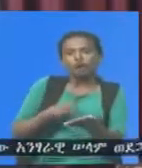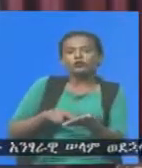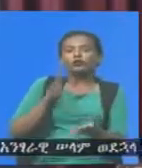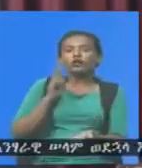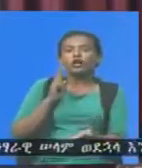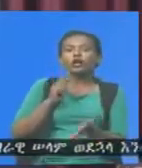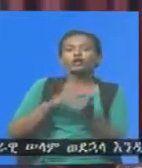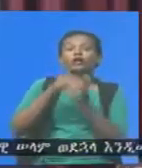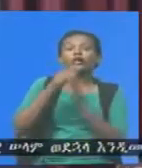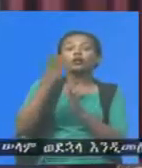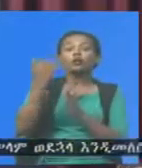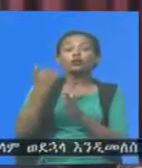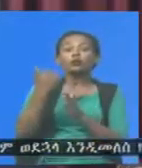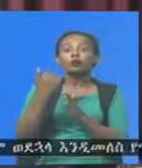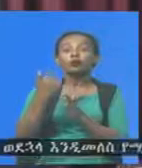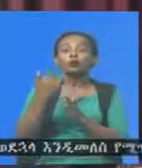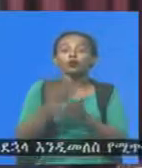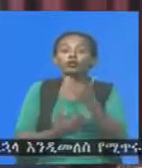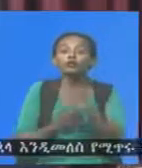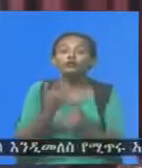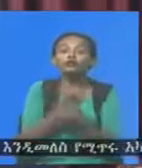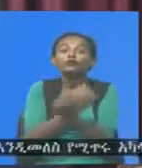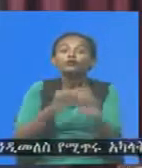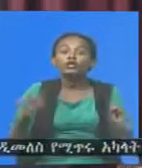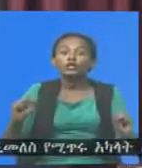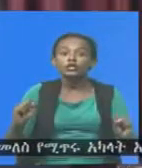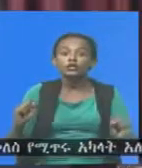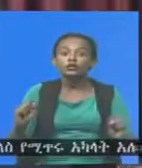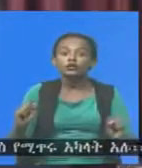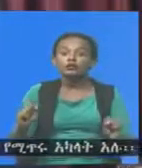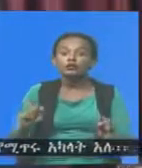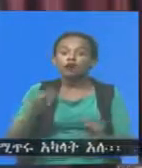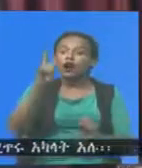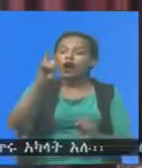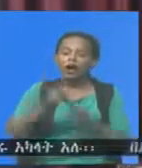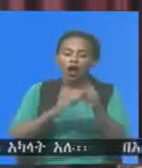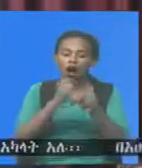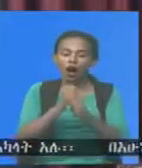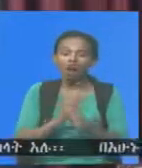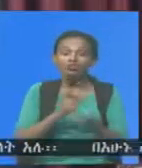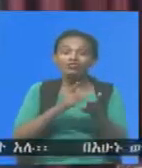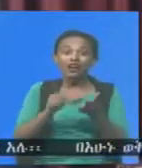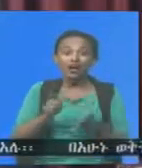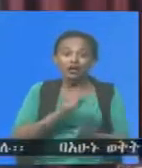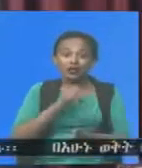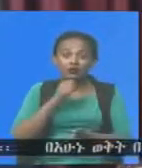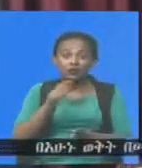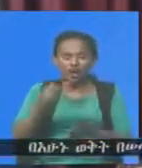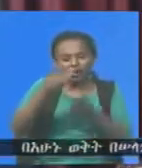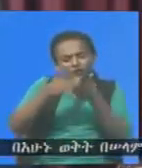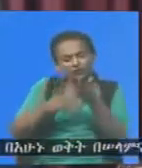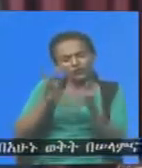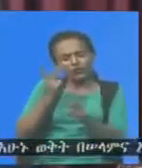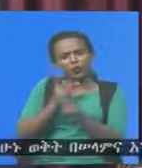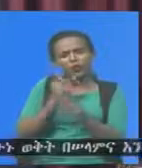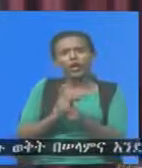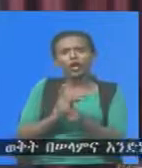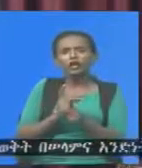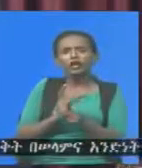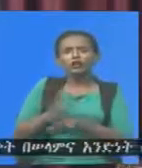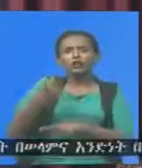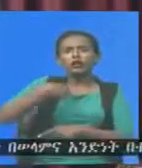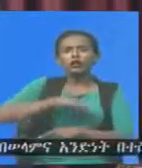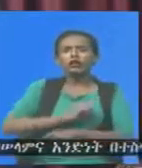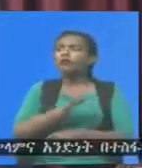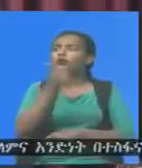መቀሌ በነበረው ውይይት ፍቱልን ምልሻ ሆነን 20 አመት ካለ ክፍያ ድንበር ተጠብቀናል እኛም